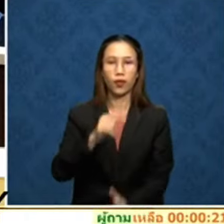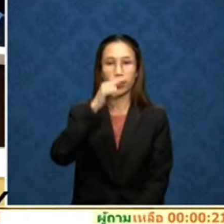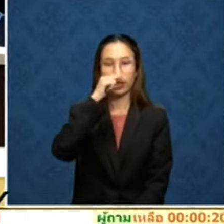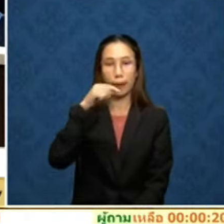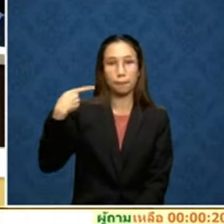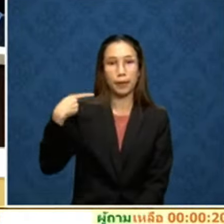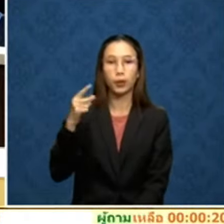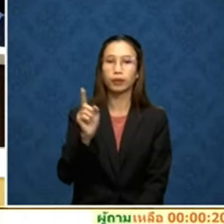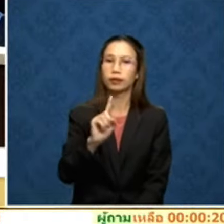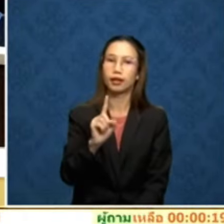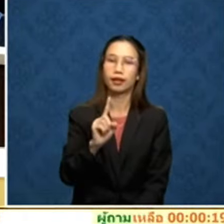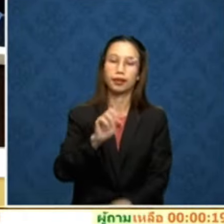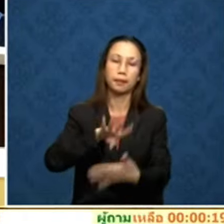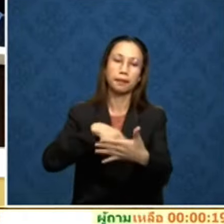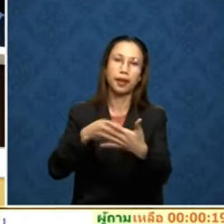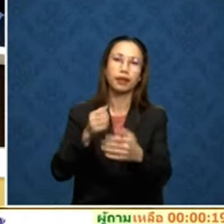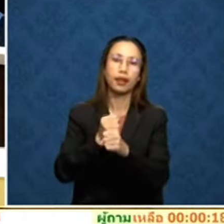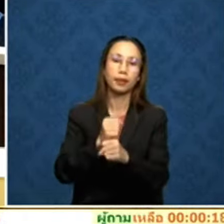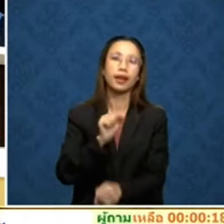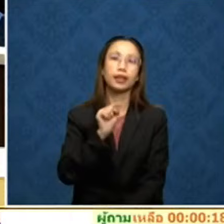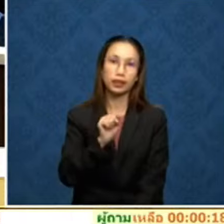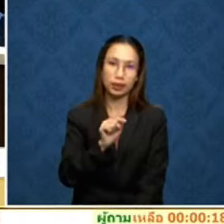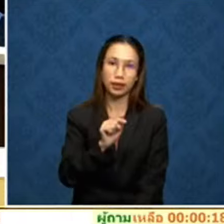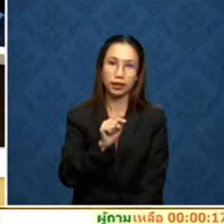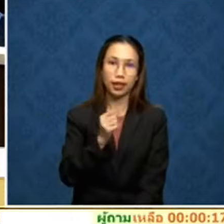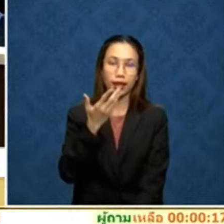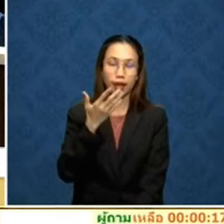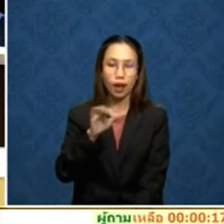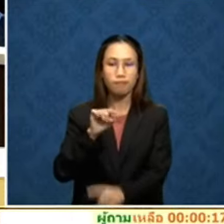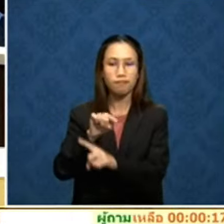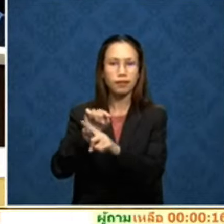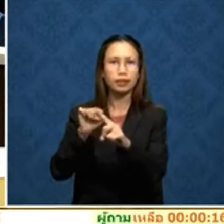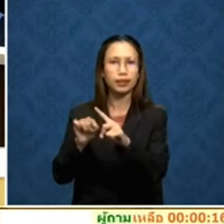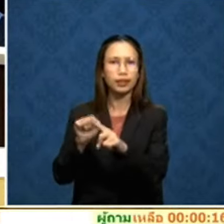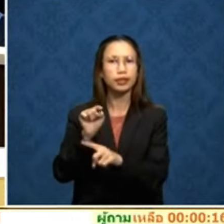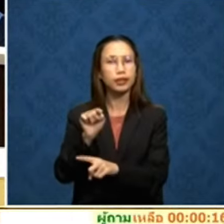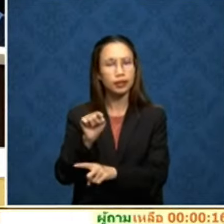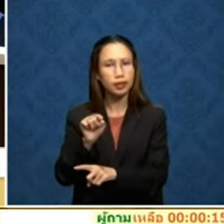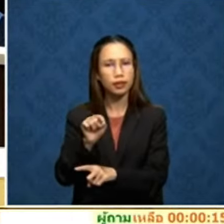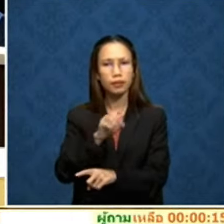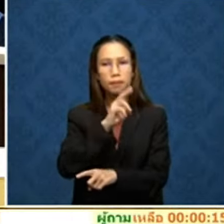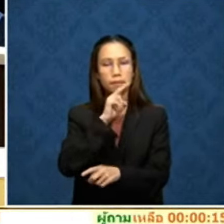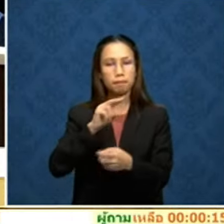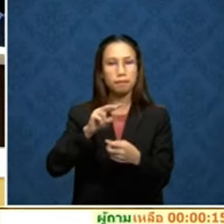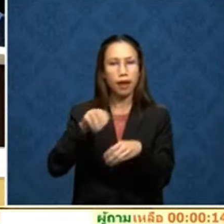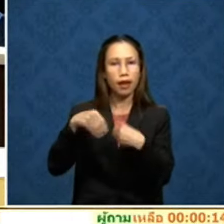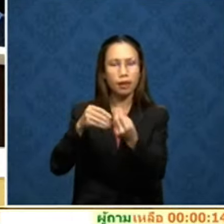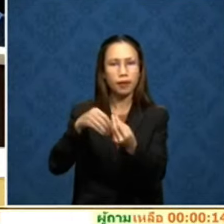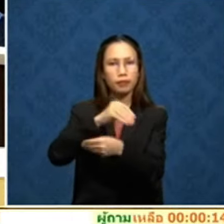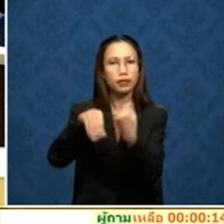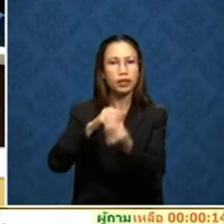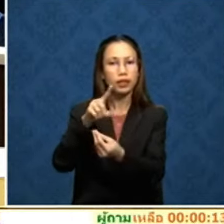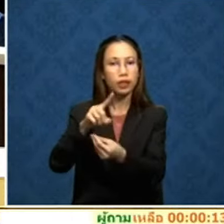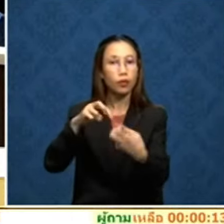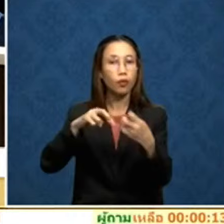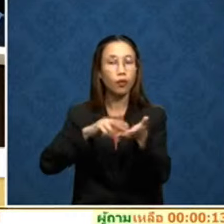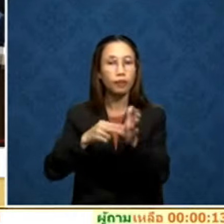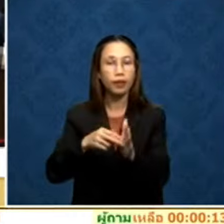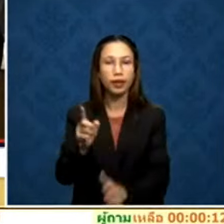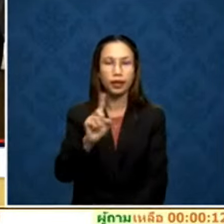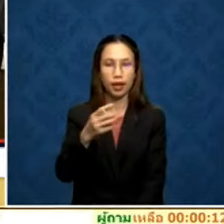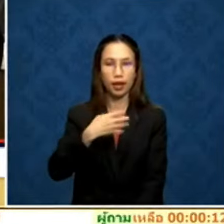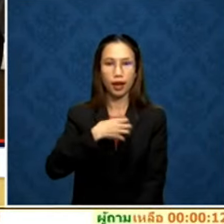จากมาตรการนี้นะคะสัดส่วนที่มันจะกลายมาเป็นสิ่งที่จะ เกิดผลต่อเศรษฐกิจเนี่ยมันคืออะไรนะคะก็อยากให้ท่